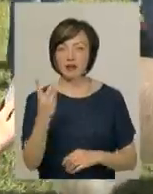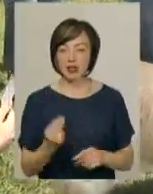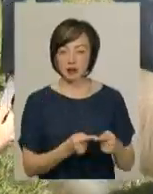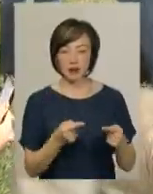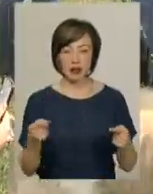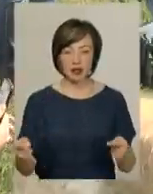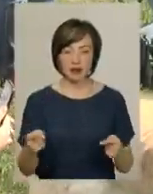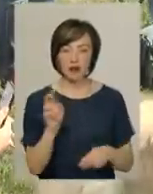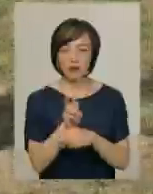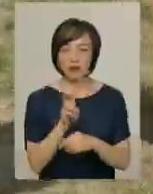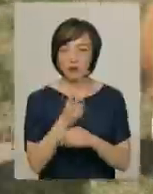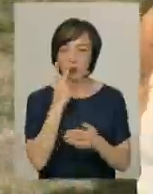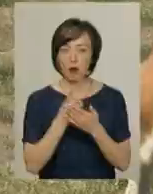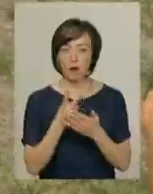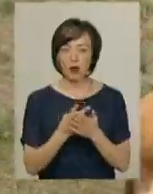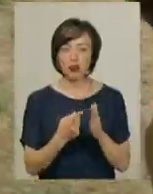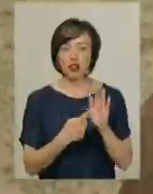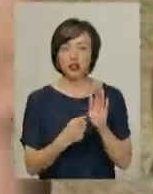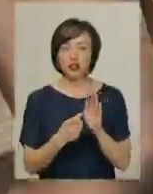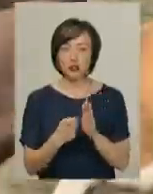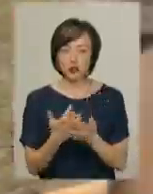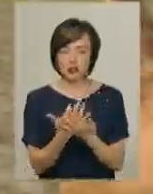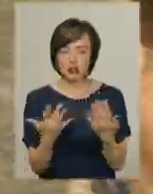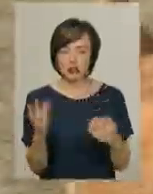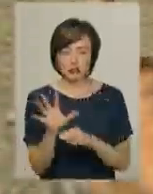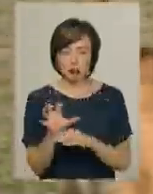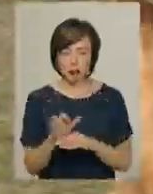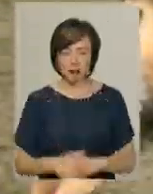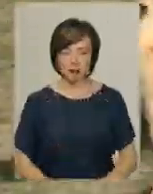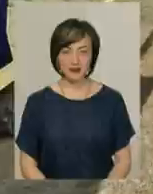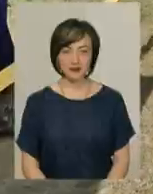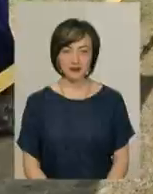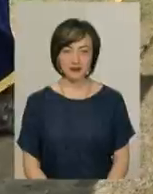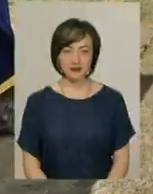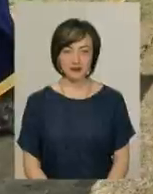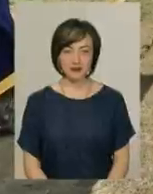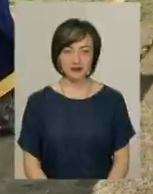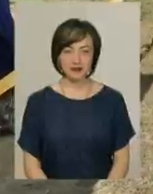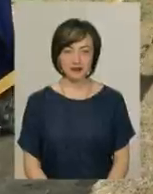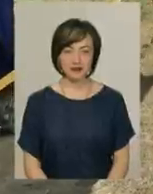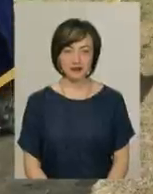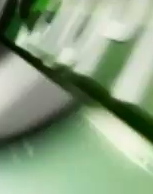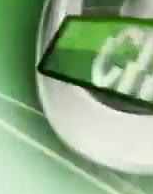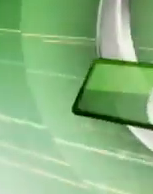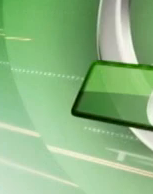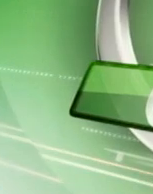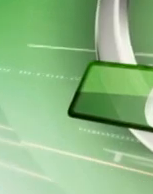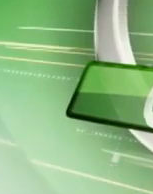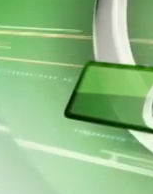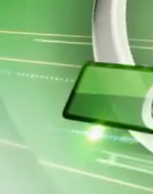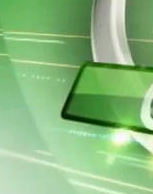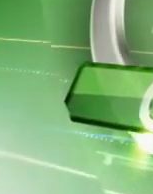цей період відвідувачі могли побачити 600 чотирилапих. Тетяна Присикар, Іван Мовчан, новини Поділля Центр.